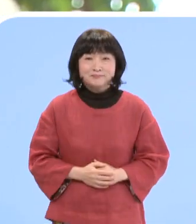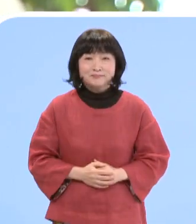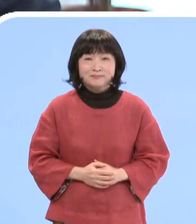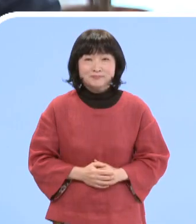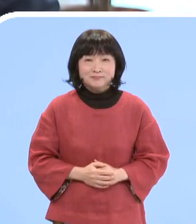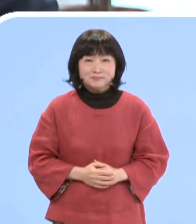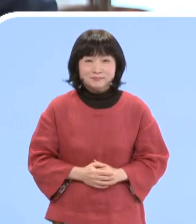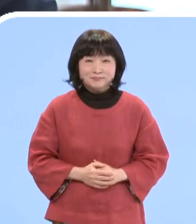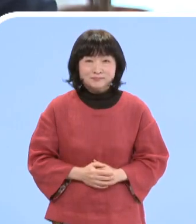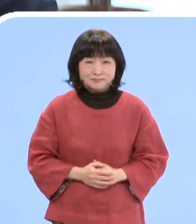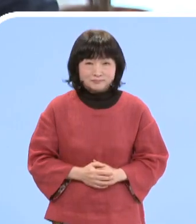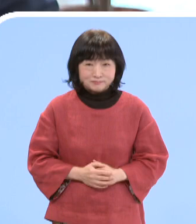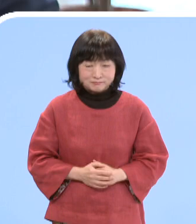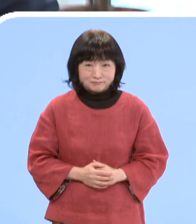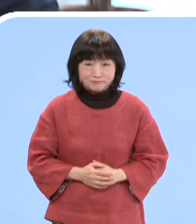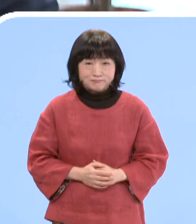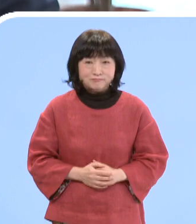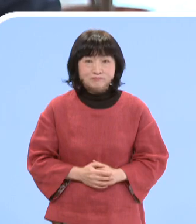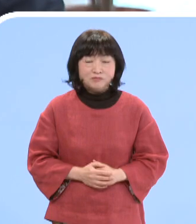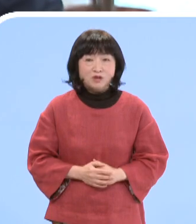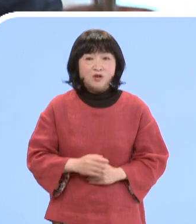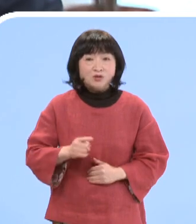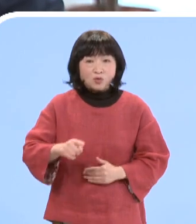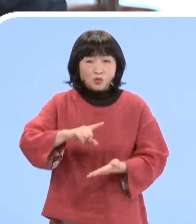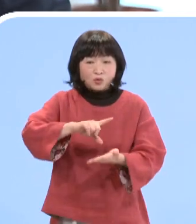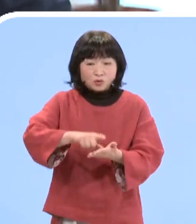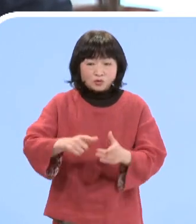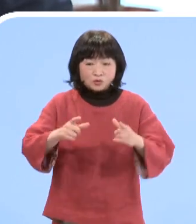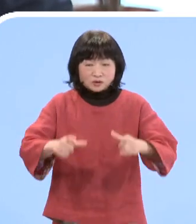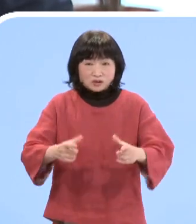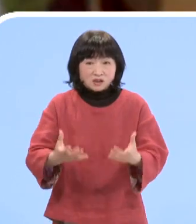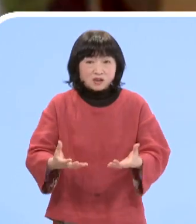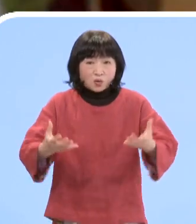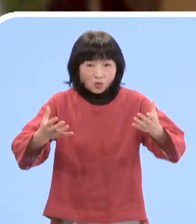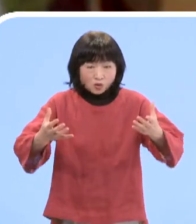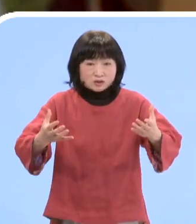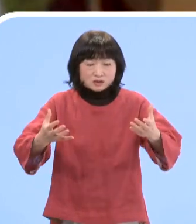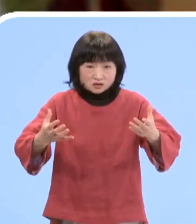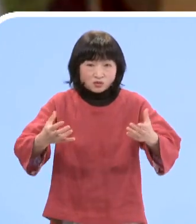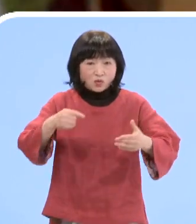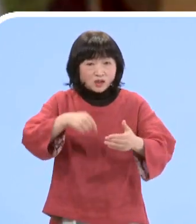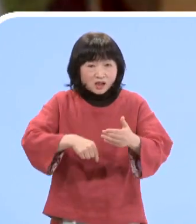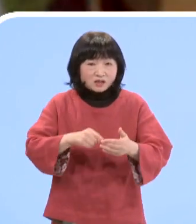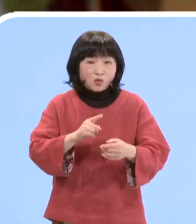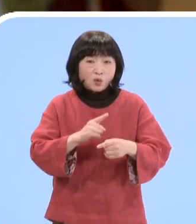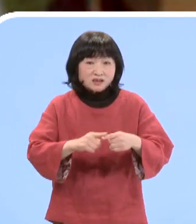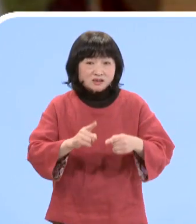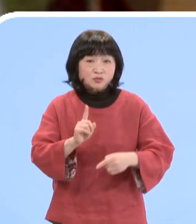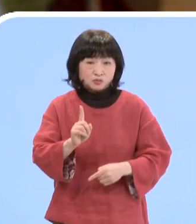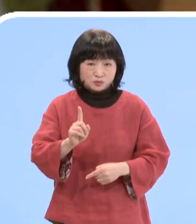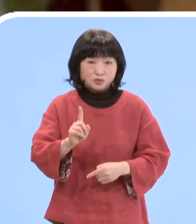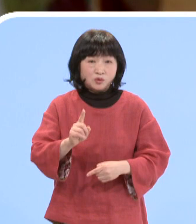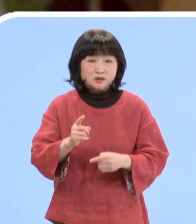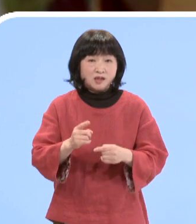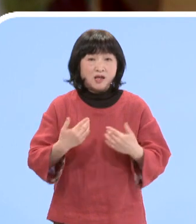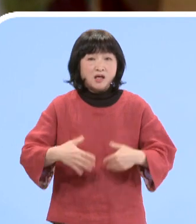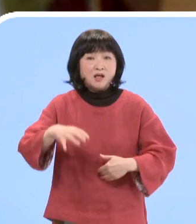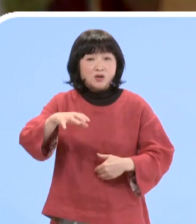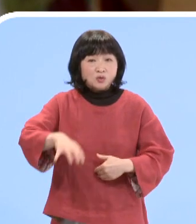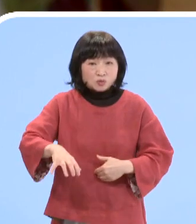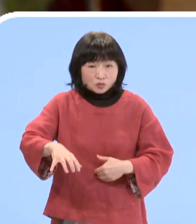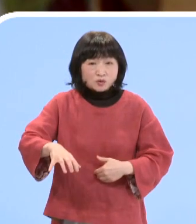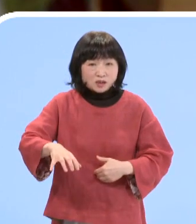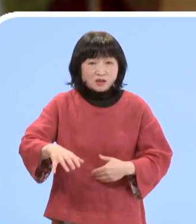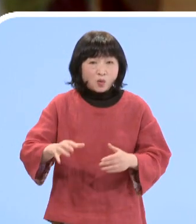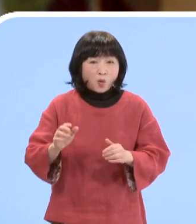ると、は い、でそのような地域おこしの一環でですね、 はい、 ふるさとを応援する交流センターっていうのを設置するのと合